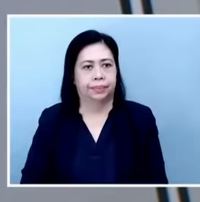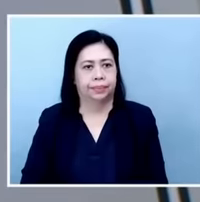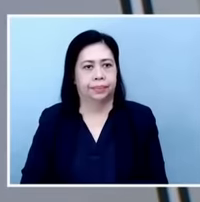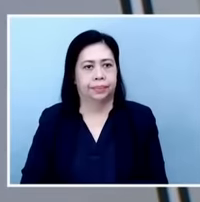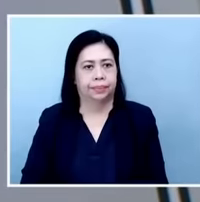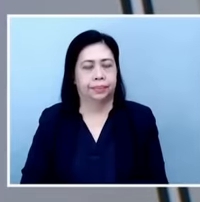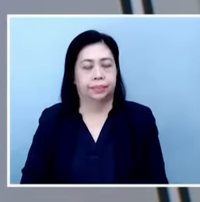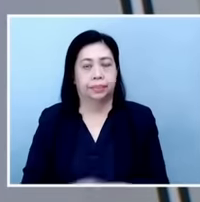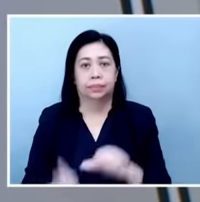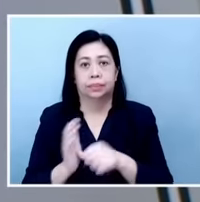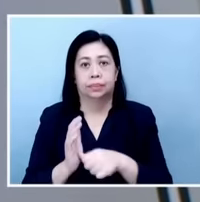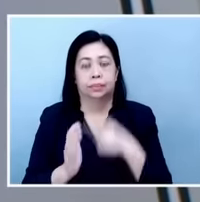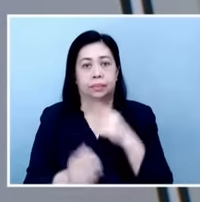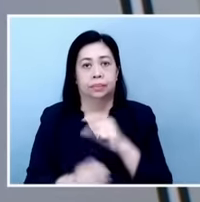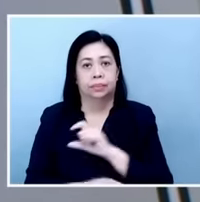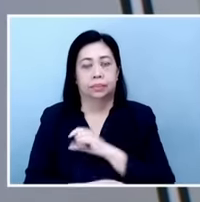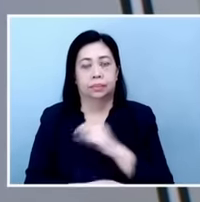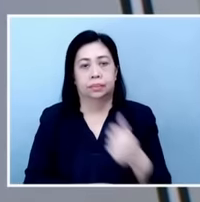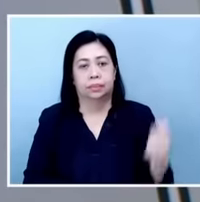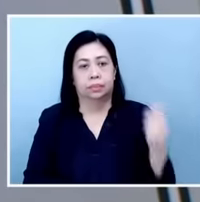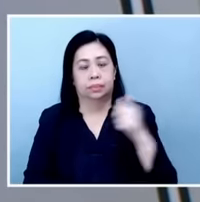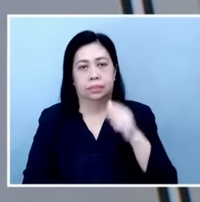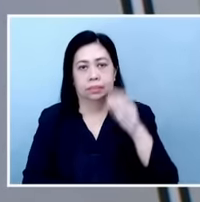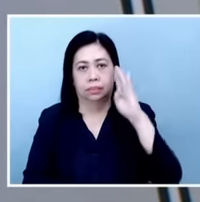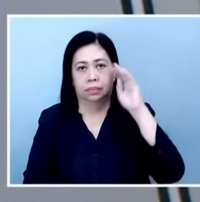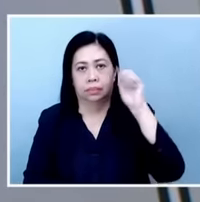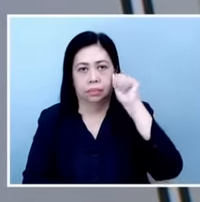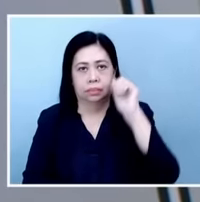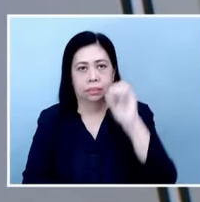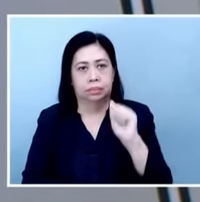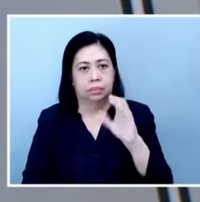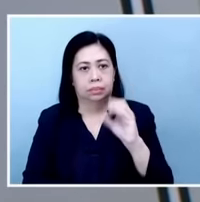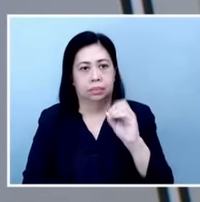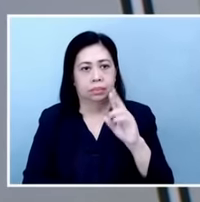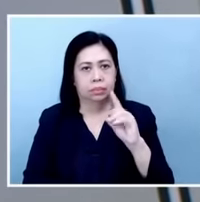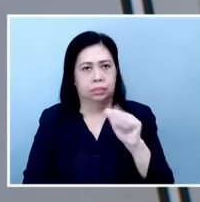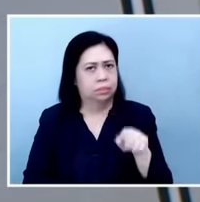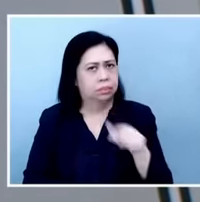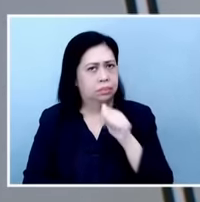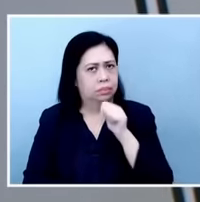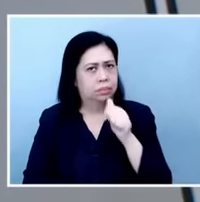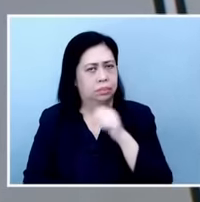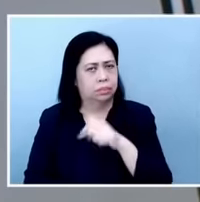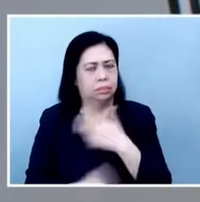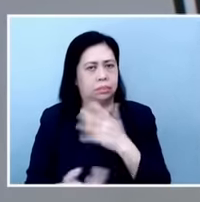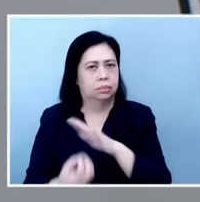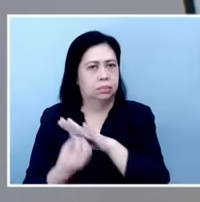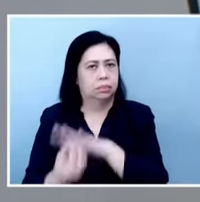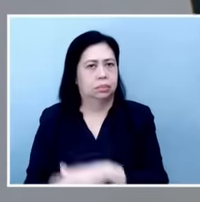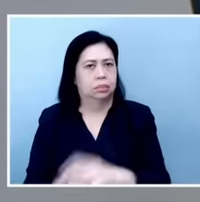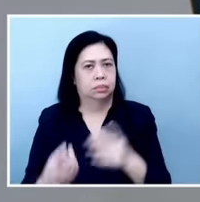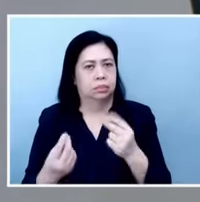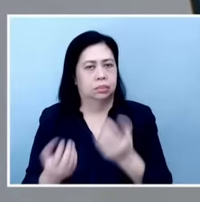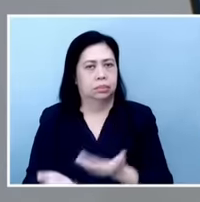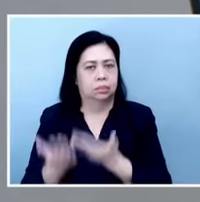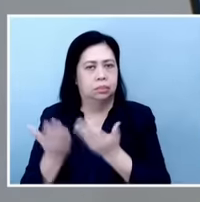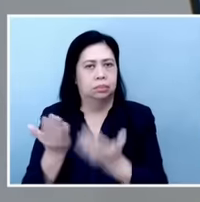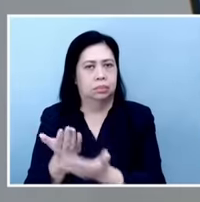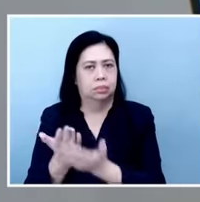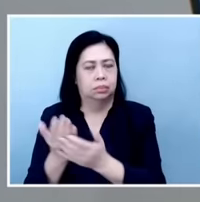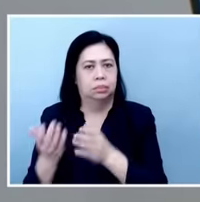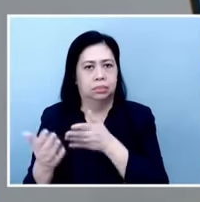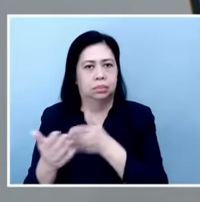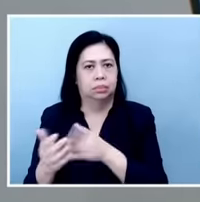Giniit po ni PNP Chief General Benjamin Acorda Jr. na hindi panggigipit ang ginawa niyang paghain ng reklamo laban